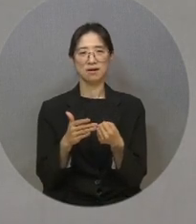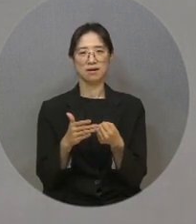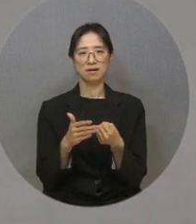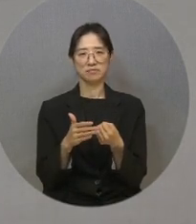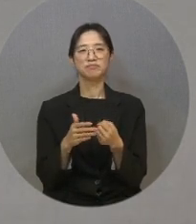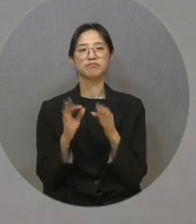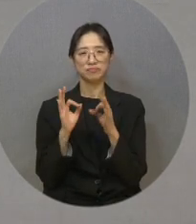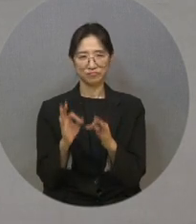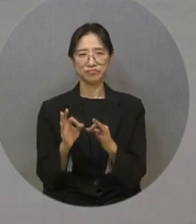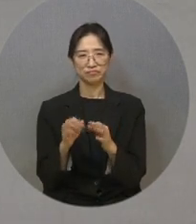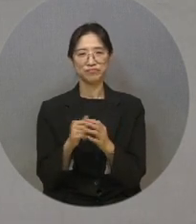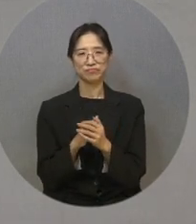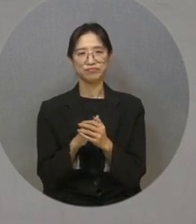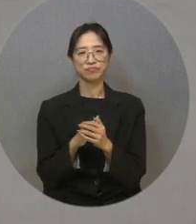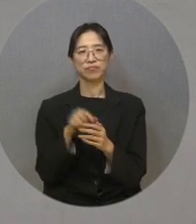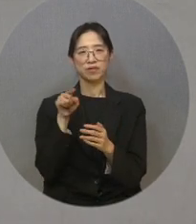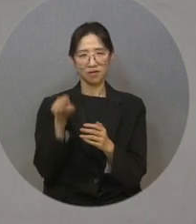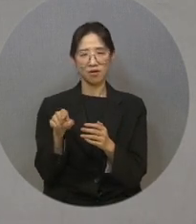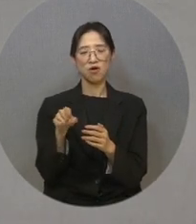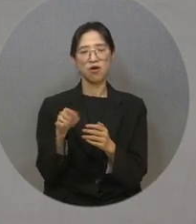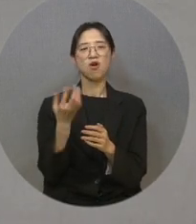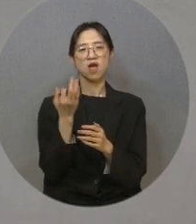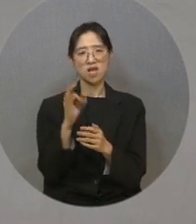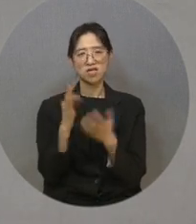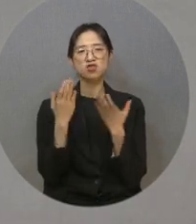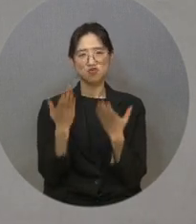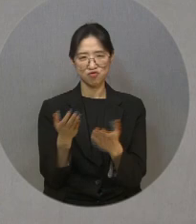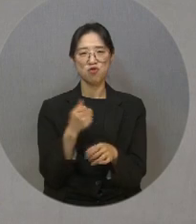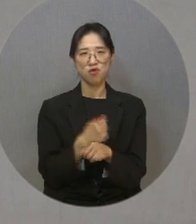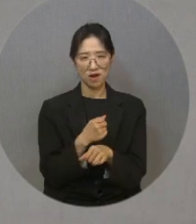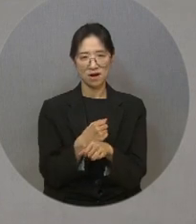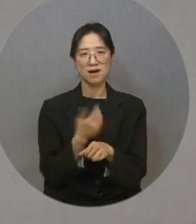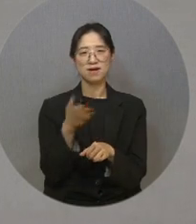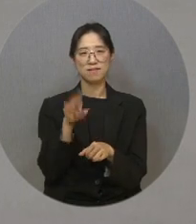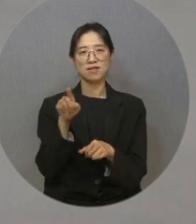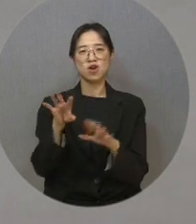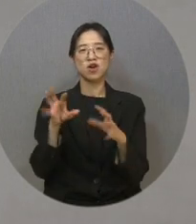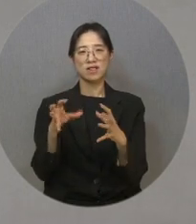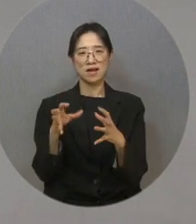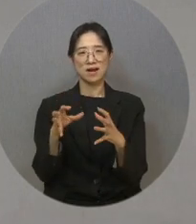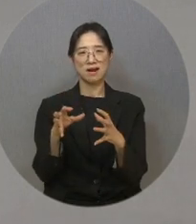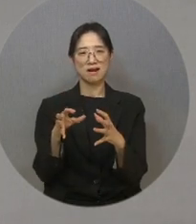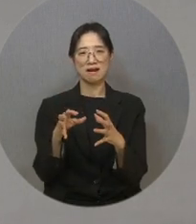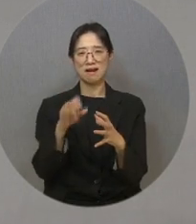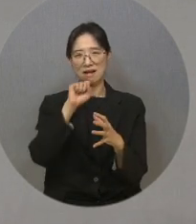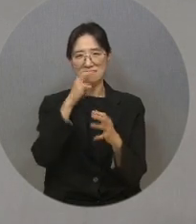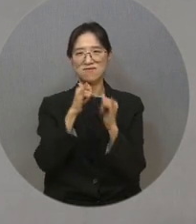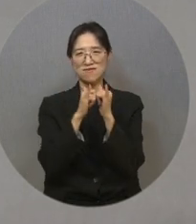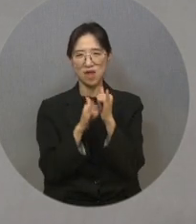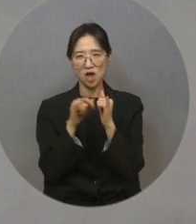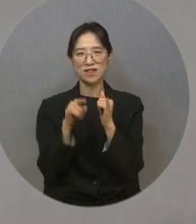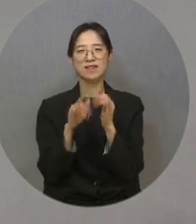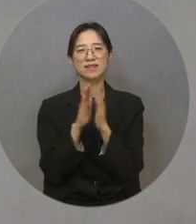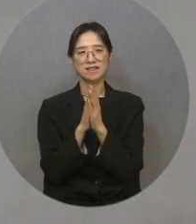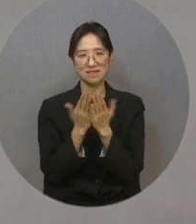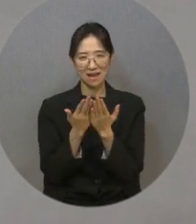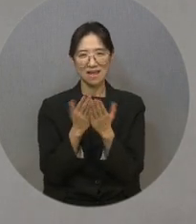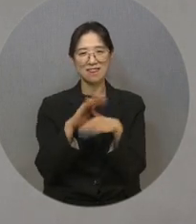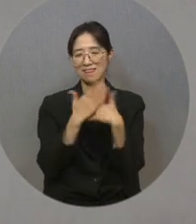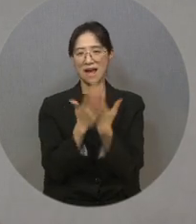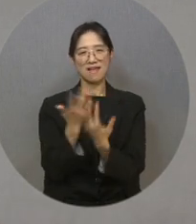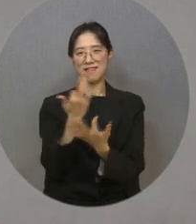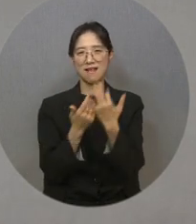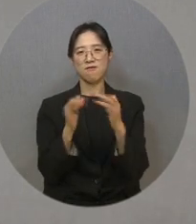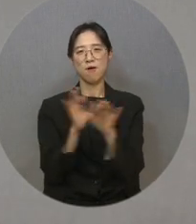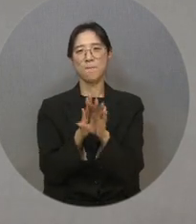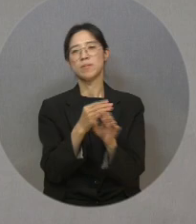오케이 고명을 해줄 터니 너를 인정해 줄 터니 너희 나라에 있는 불온한 역설을, 역사 서적들을 다